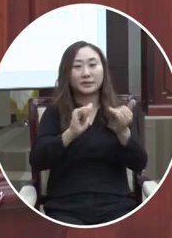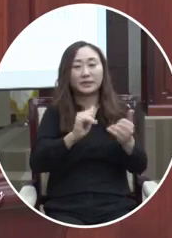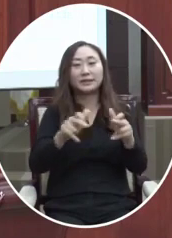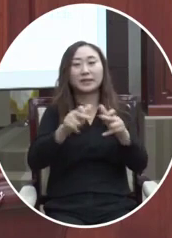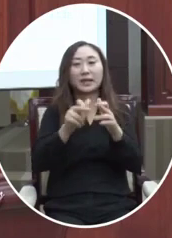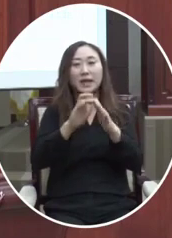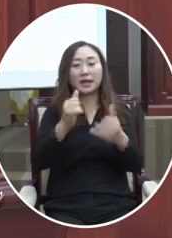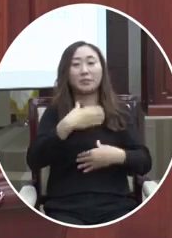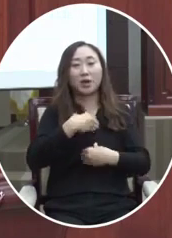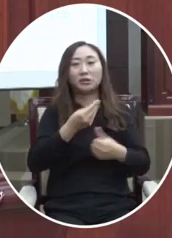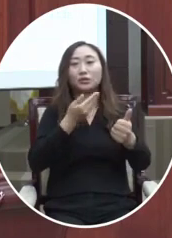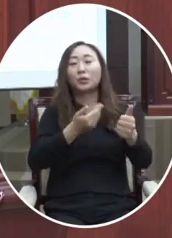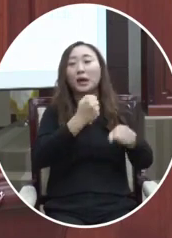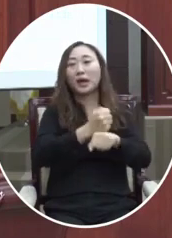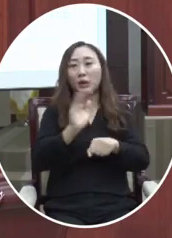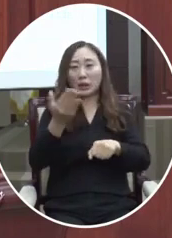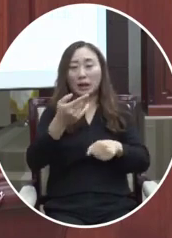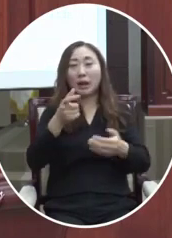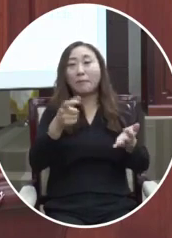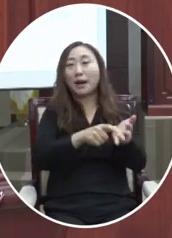보장 의무화가 규정되어 있습니다.